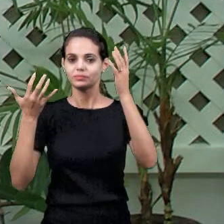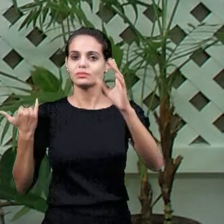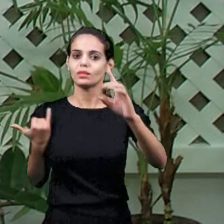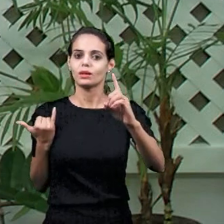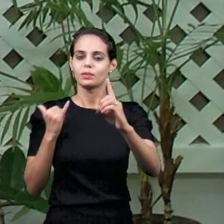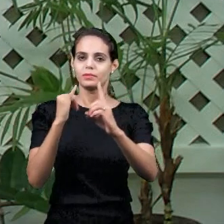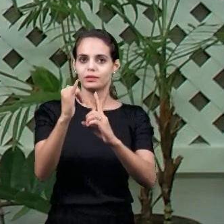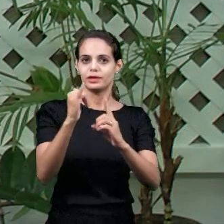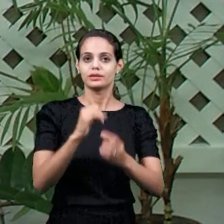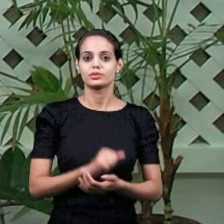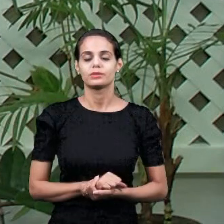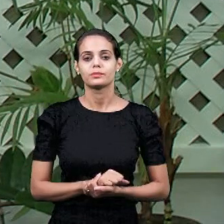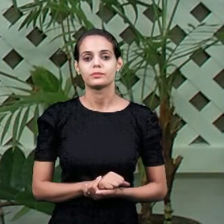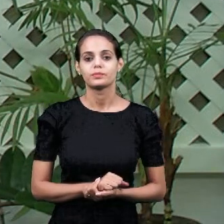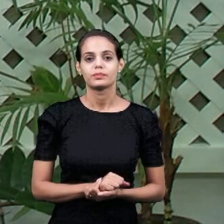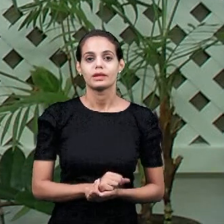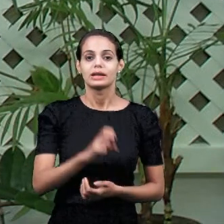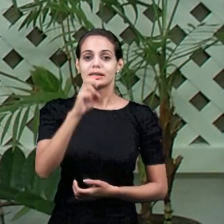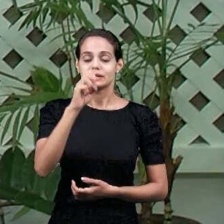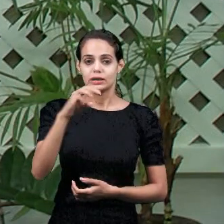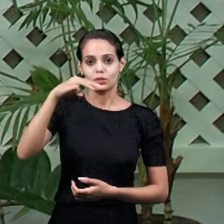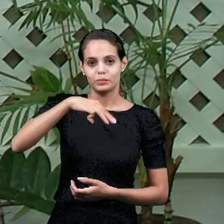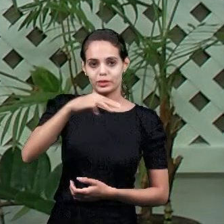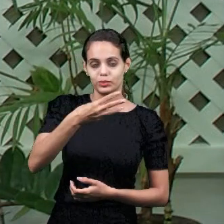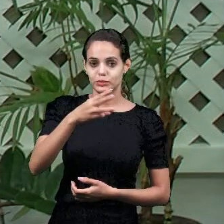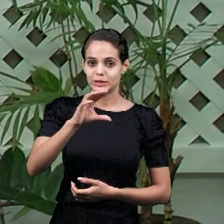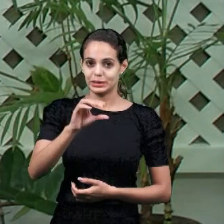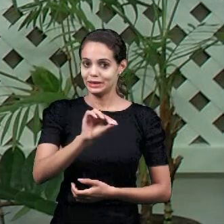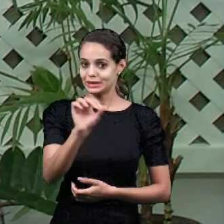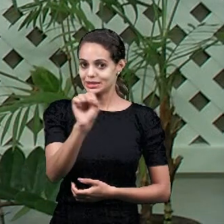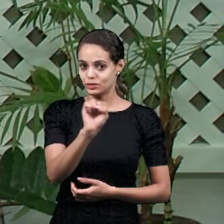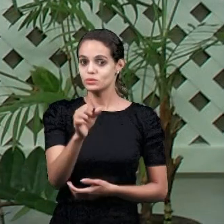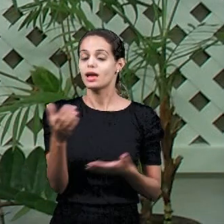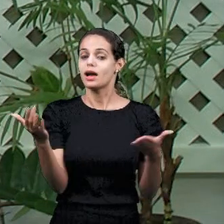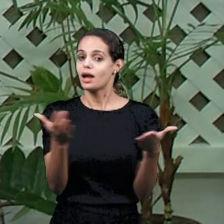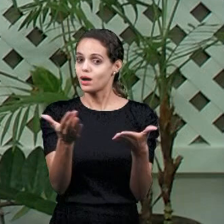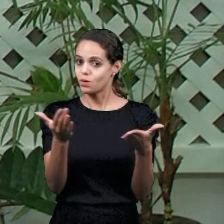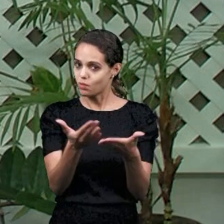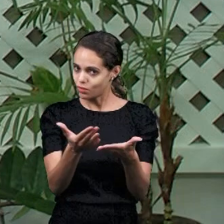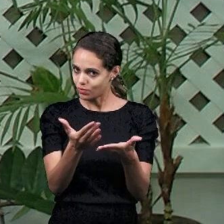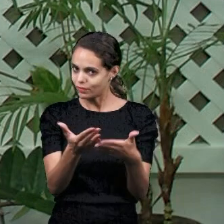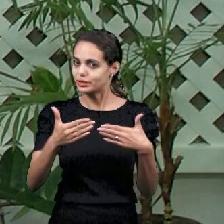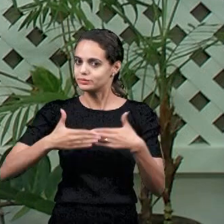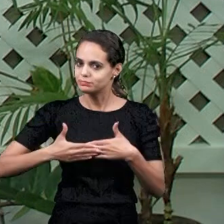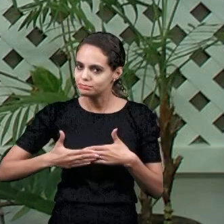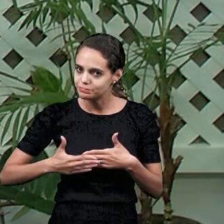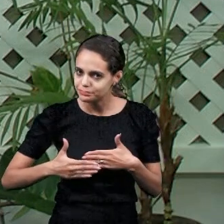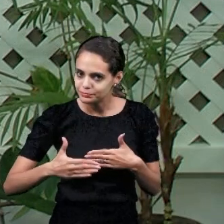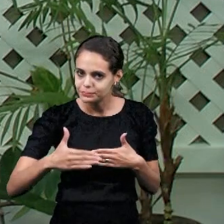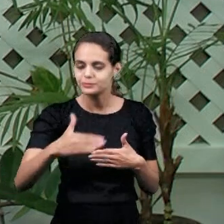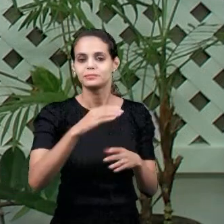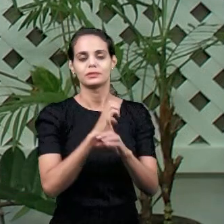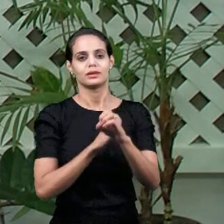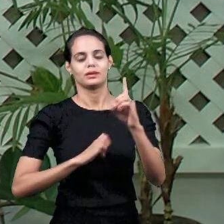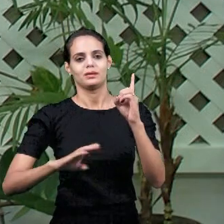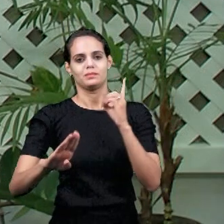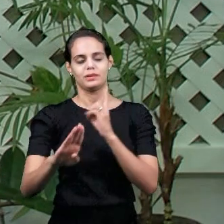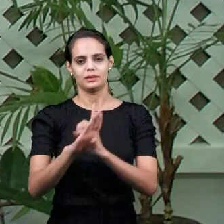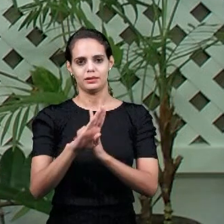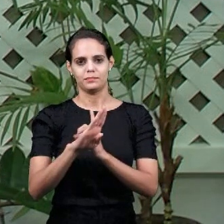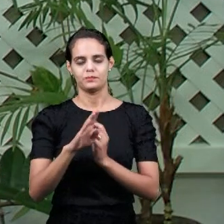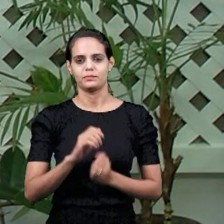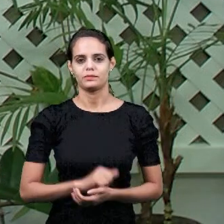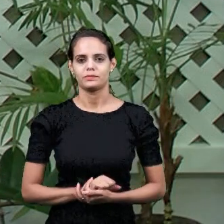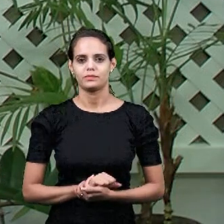ce moment, nous allons passer à l'école biblique dominicale. Tout d'abord, quelques frères ont le